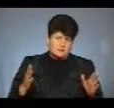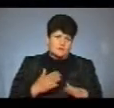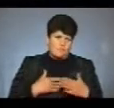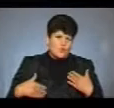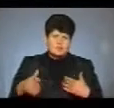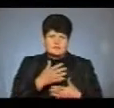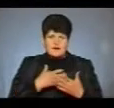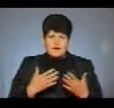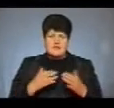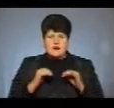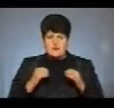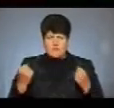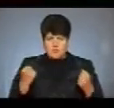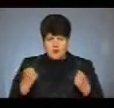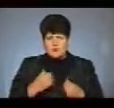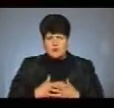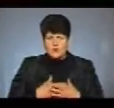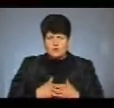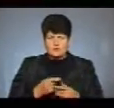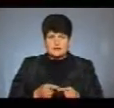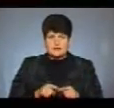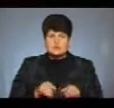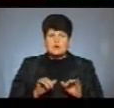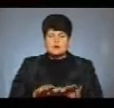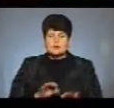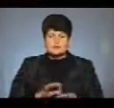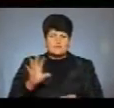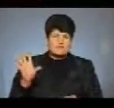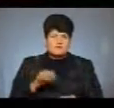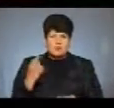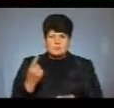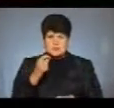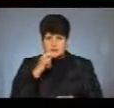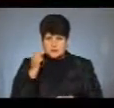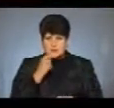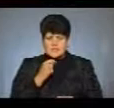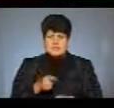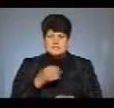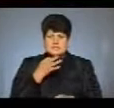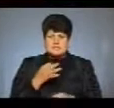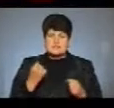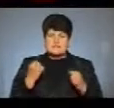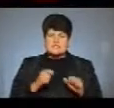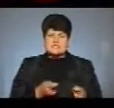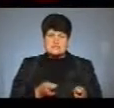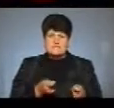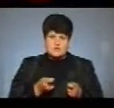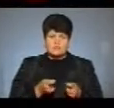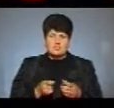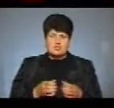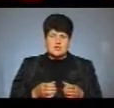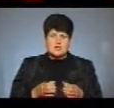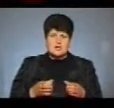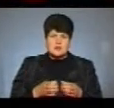Ті вправи просто люблю таке. Таку акцію провели в усіх областях України, повідомив завідувач кафедри спорту та